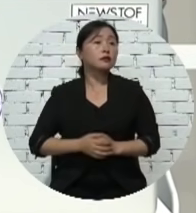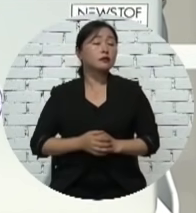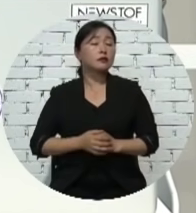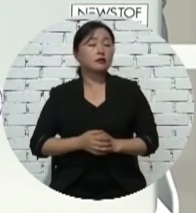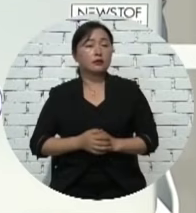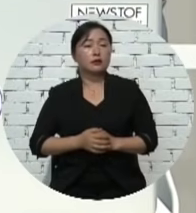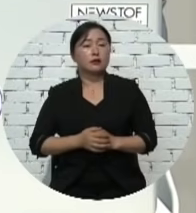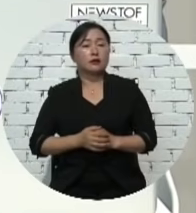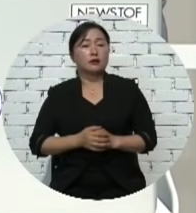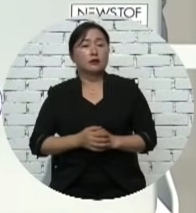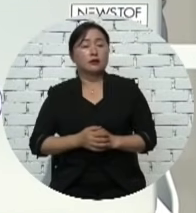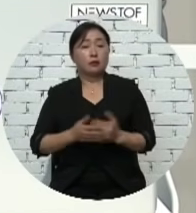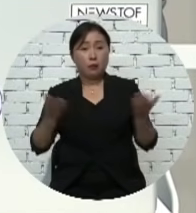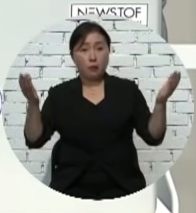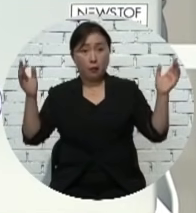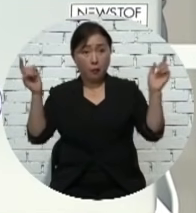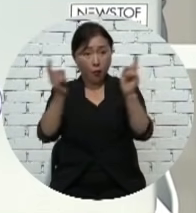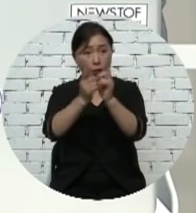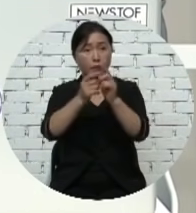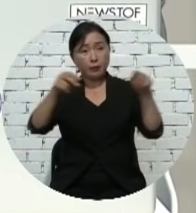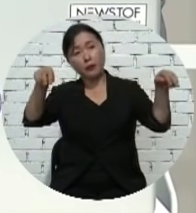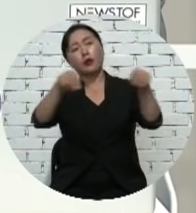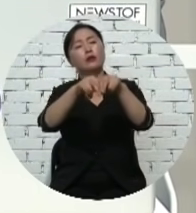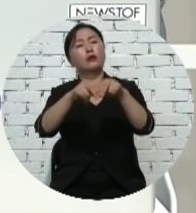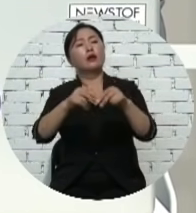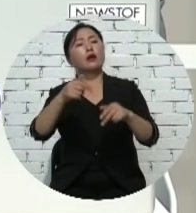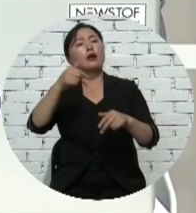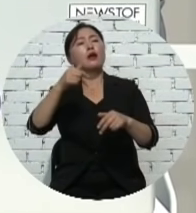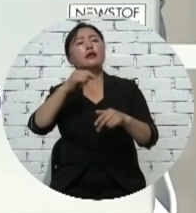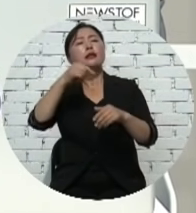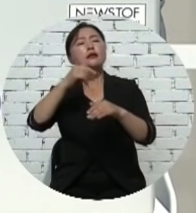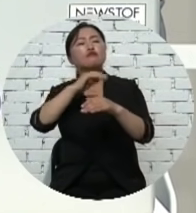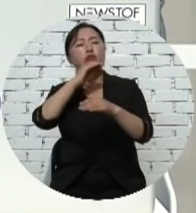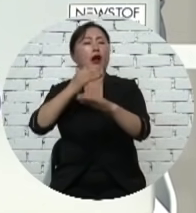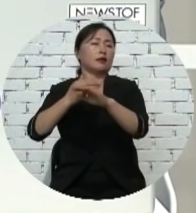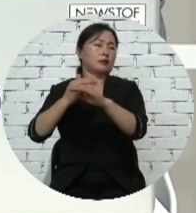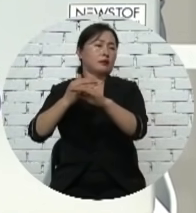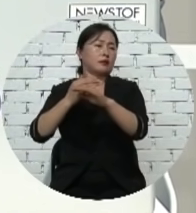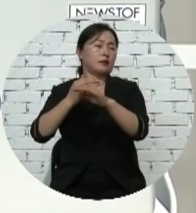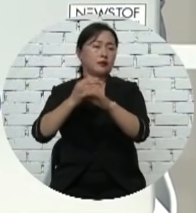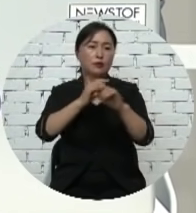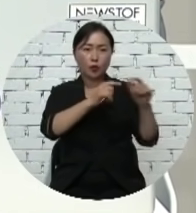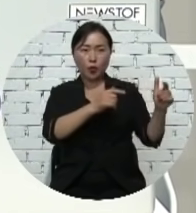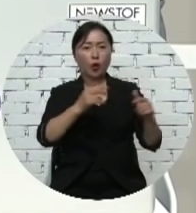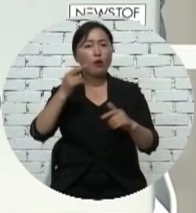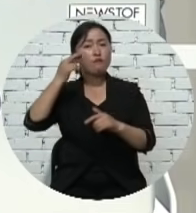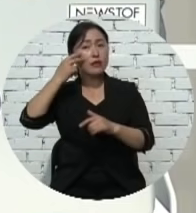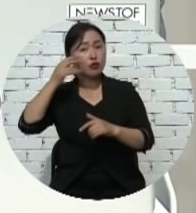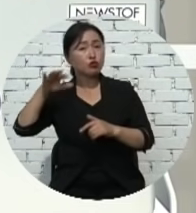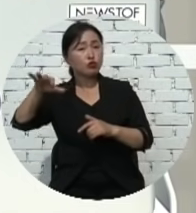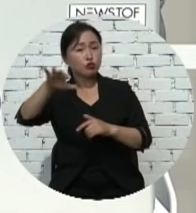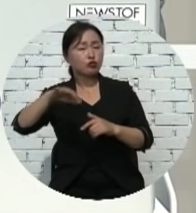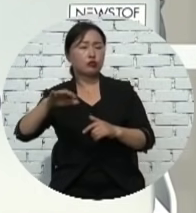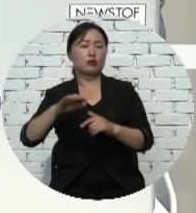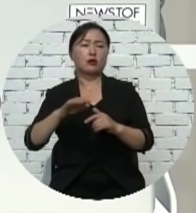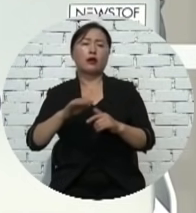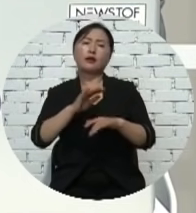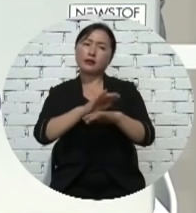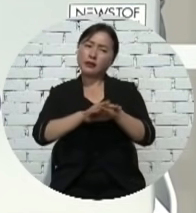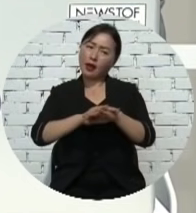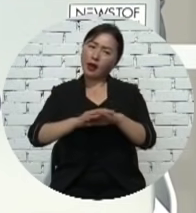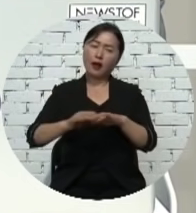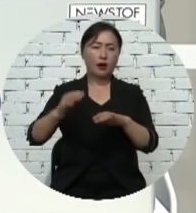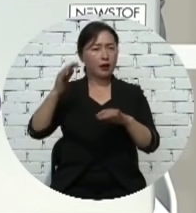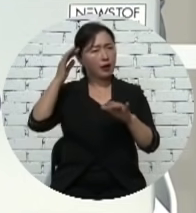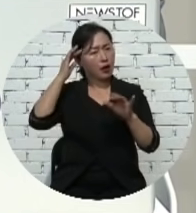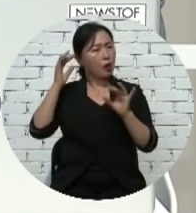우리는 김정은이 원하는 대로 줄 수가 없는 거거든. 그런 상황에서 미국과 역시 잘 공조를 하면 전술핵 배치가